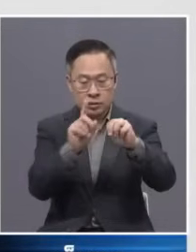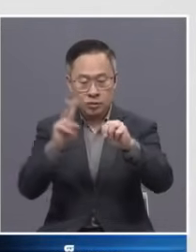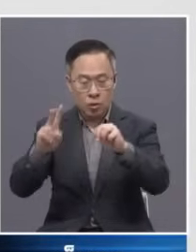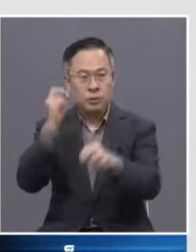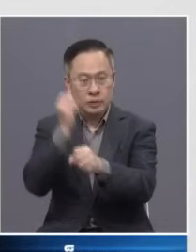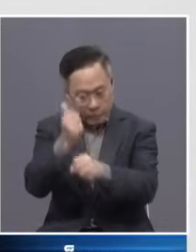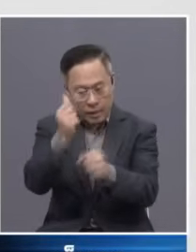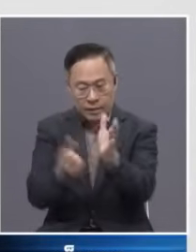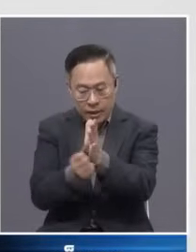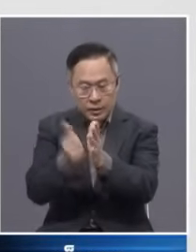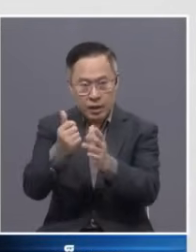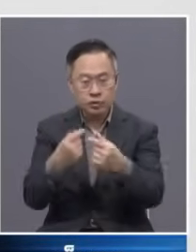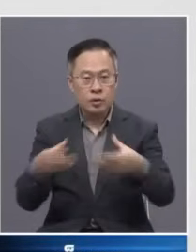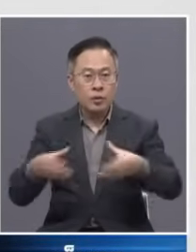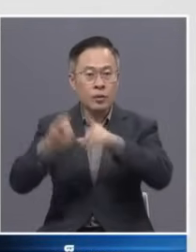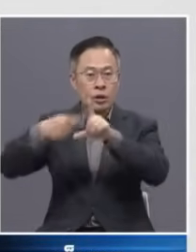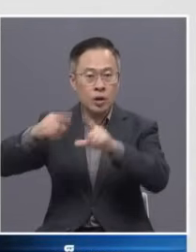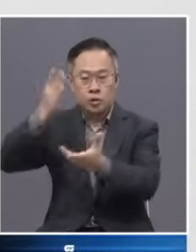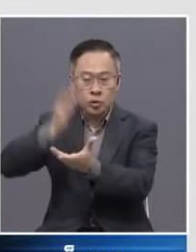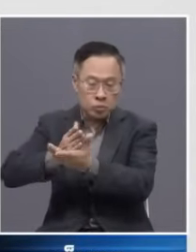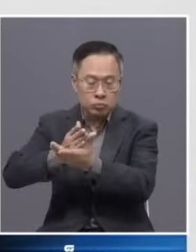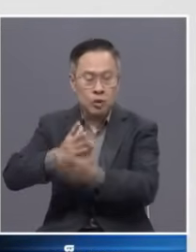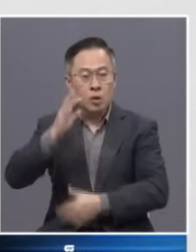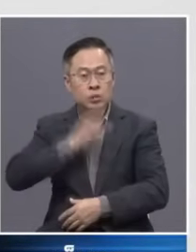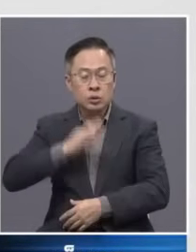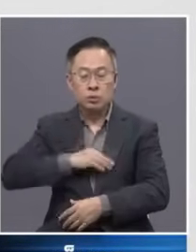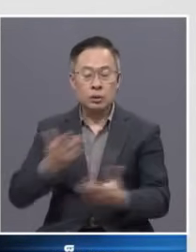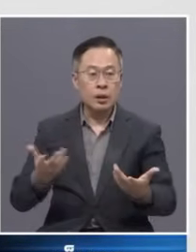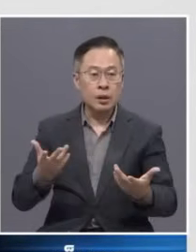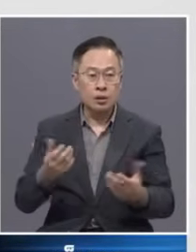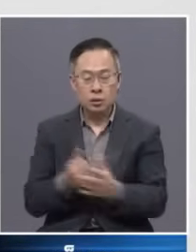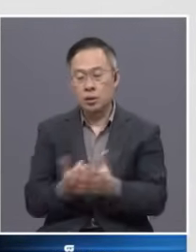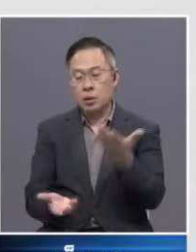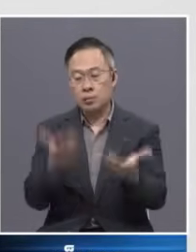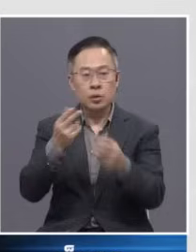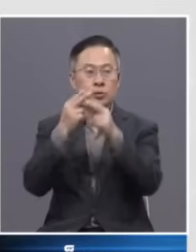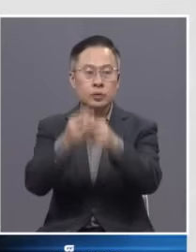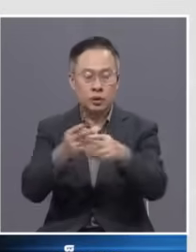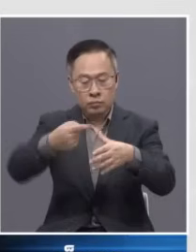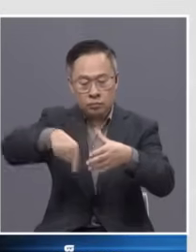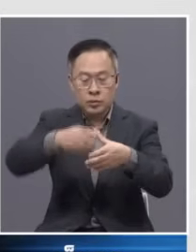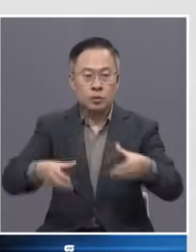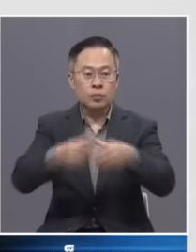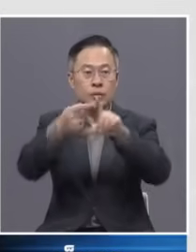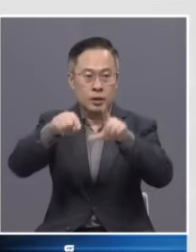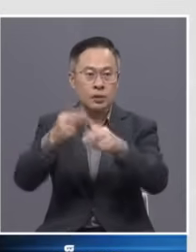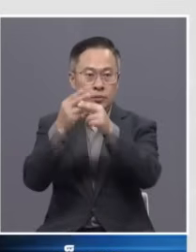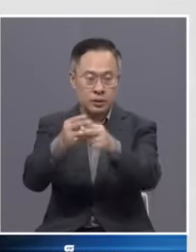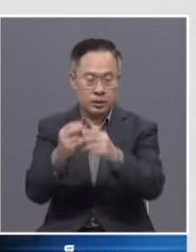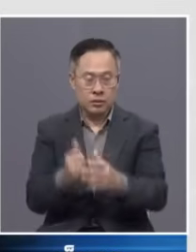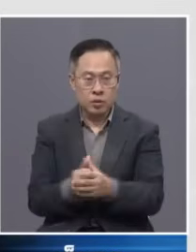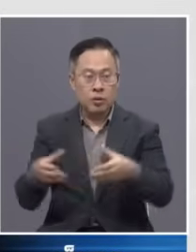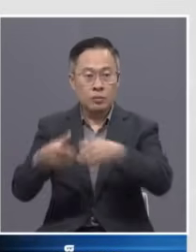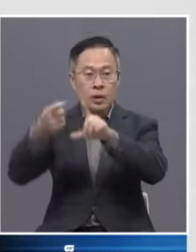ส่วนพรรคก้าวไกลจะหยุดเลยคิดว่าเรื่องนี้เป็นทางลงก็คงประเมินตัดสินใจกันเองทางการเมืองแล้วก็บอกว่าพรร